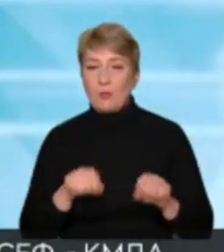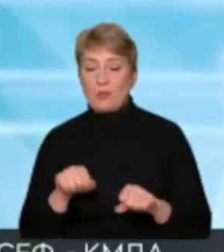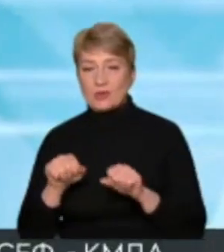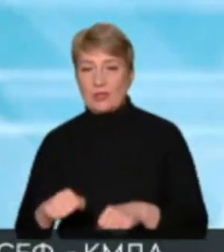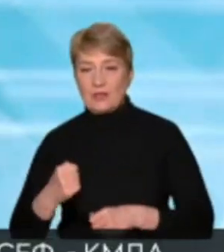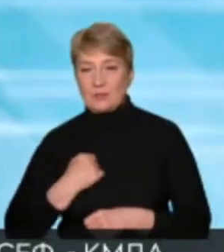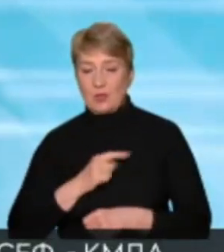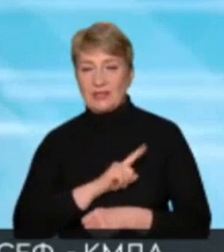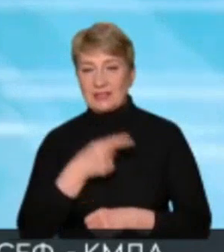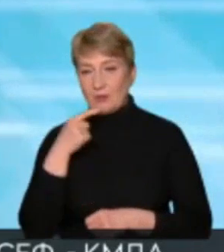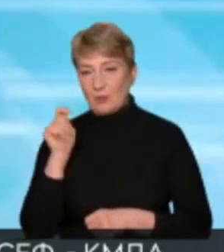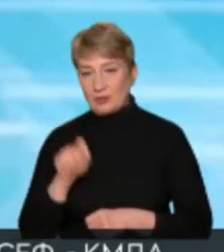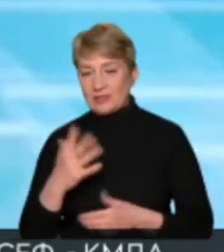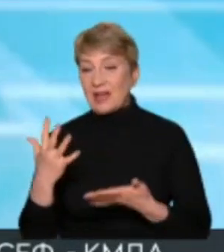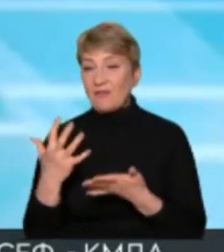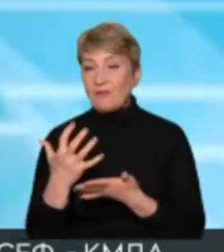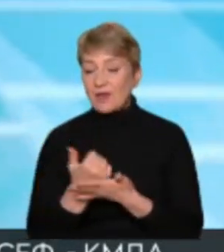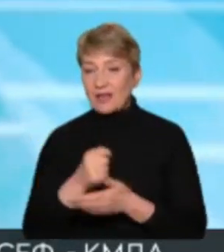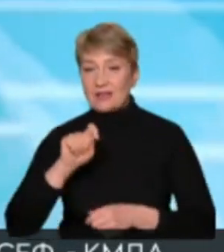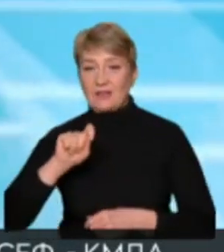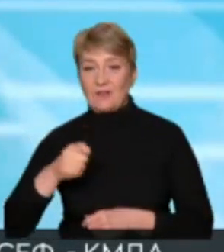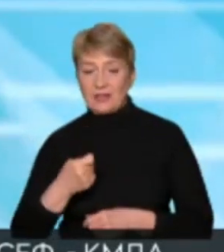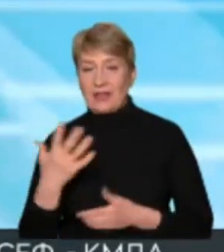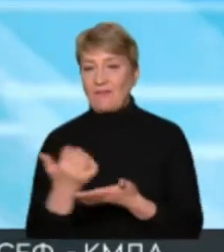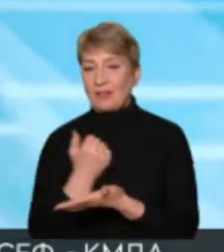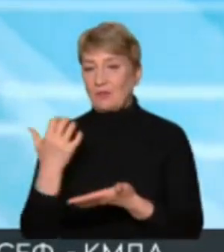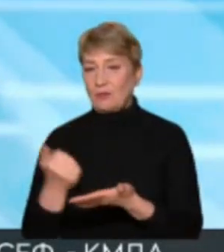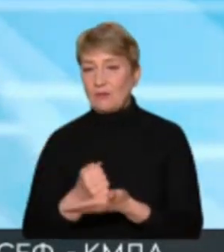Збройних сил України виграти в цій війні, відвоювати наші території вже до кінця цього року.